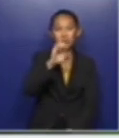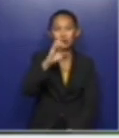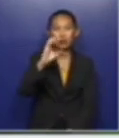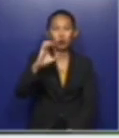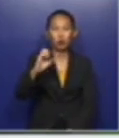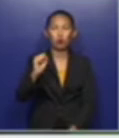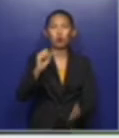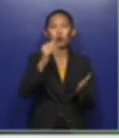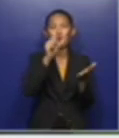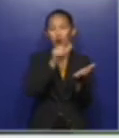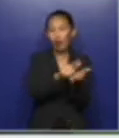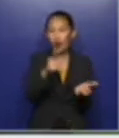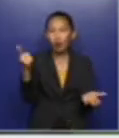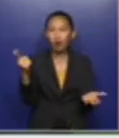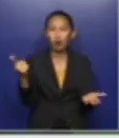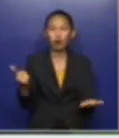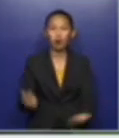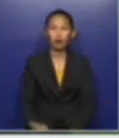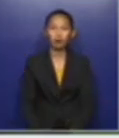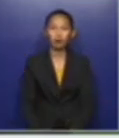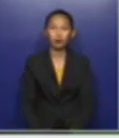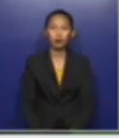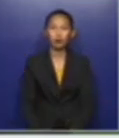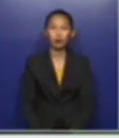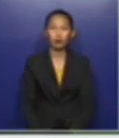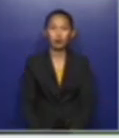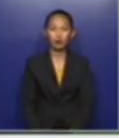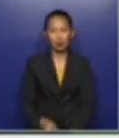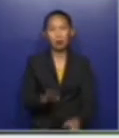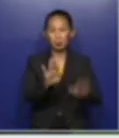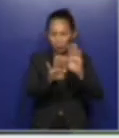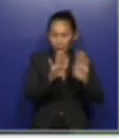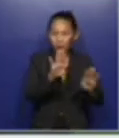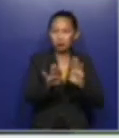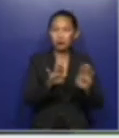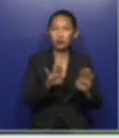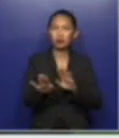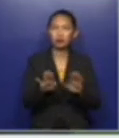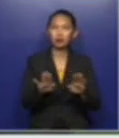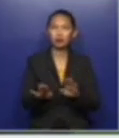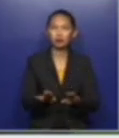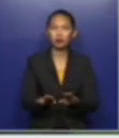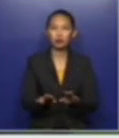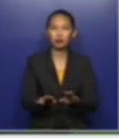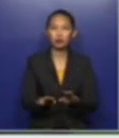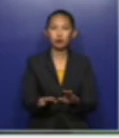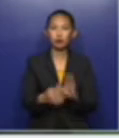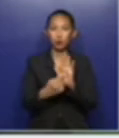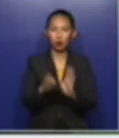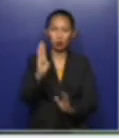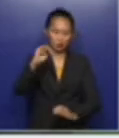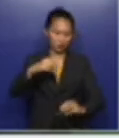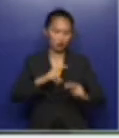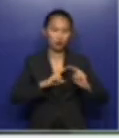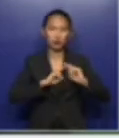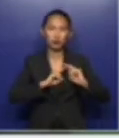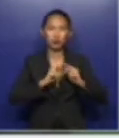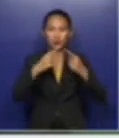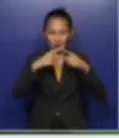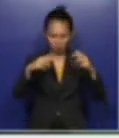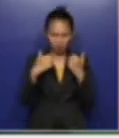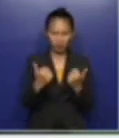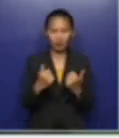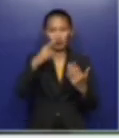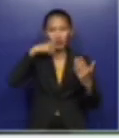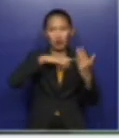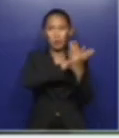ให้ CEO ออกเลยท่านประธานครับอันนี้ผมเปรียบเทียบนะครับบริษัทประเทศไทยต้องเป็นอย่างนั้นแต่นี่คือประเทศไทย